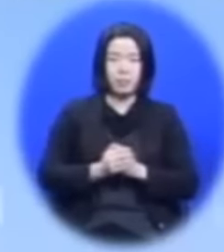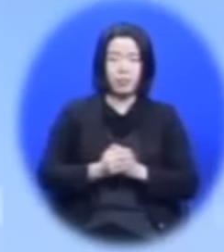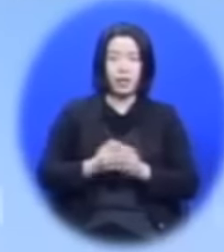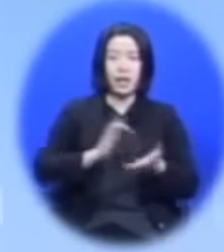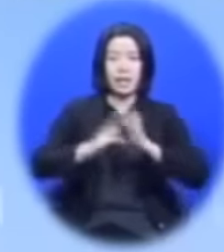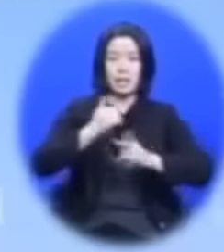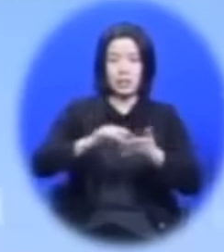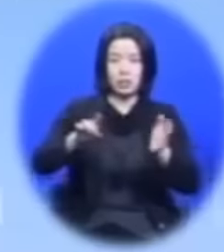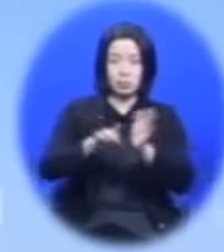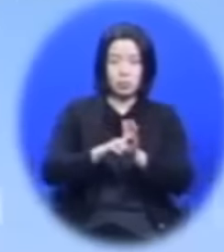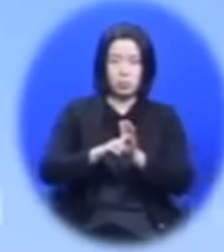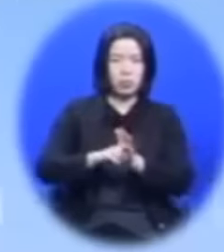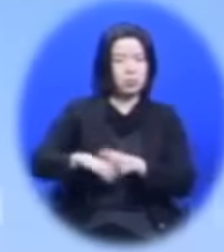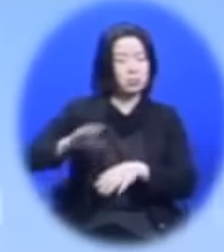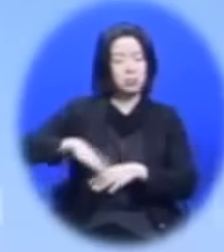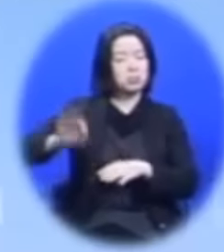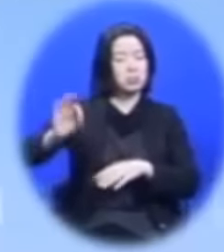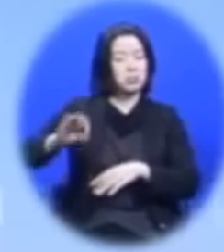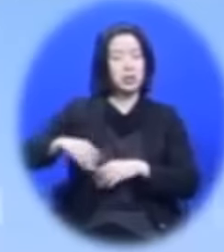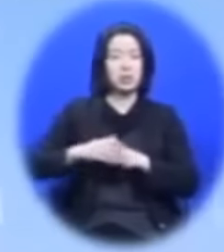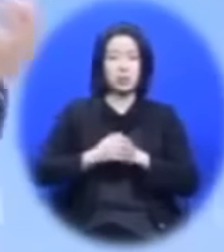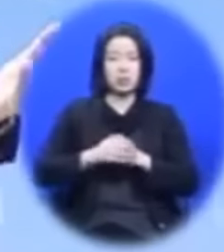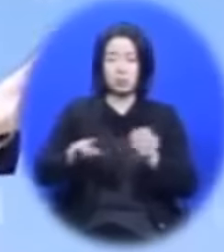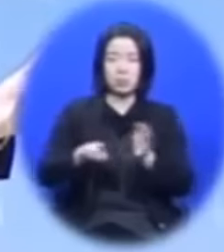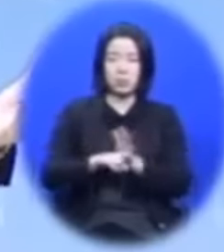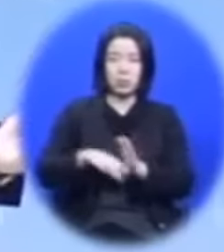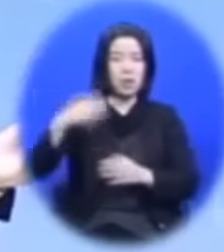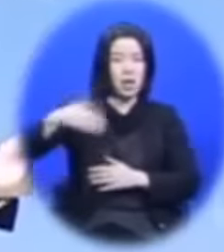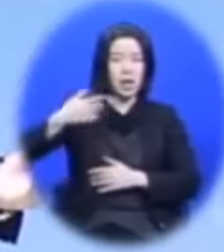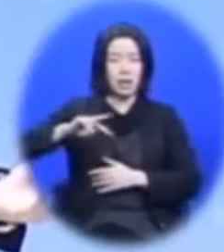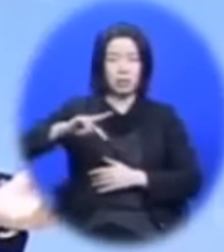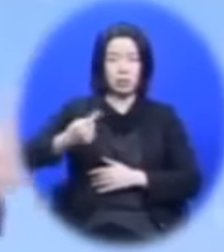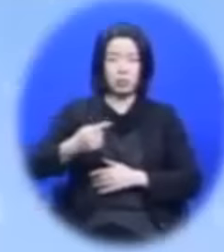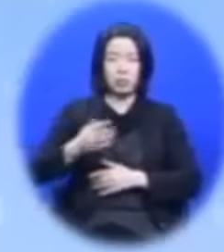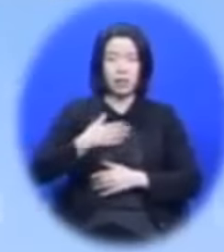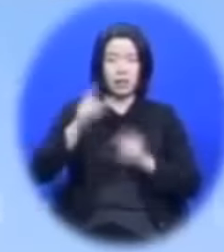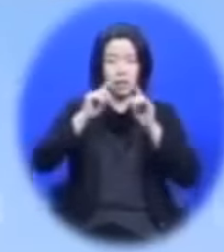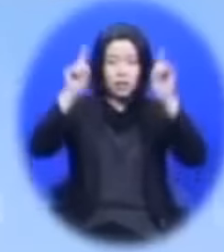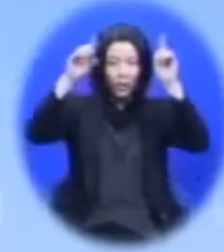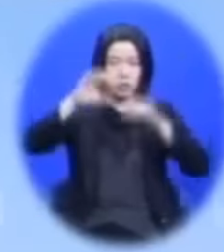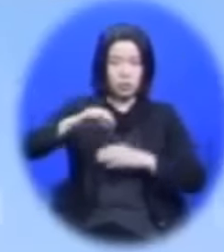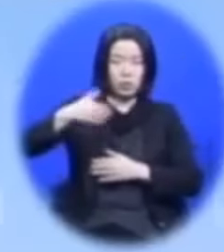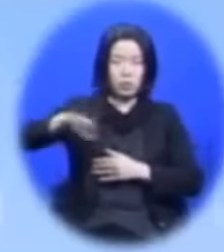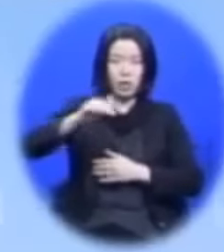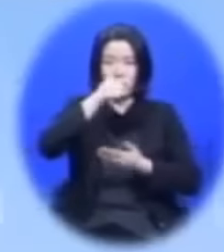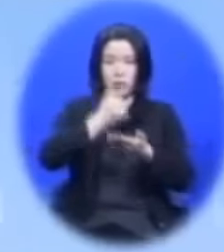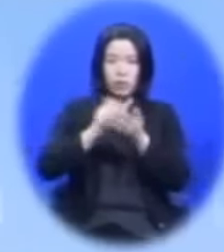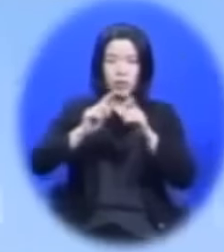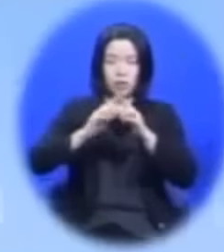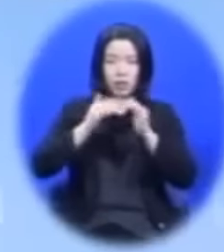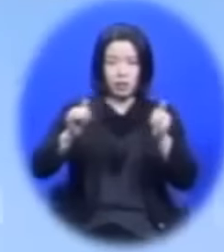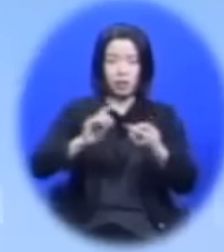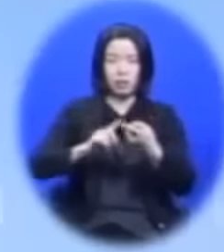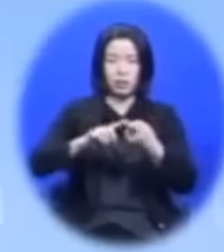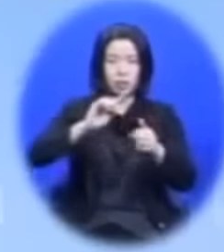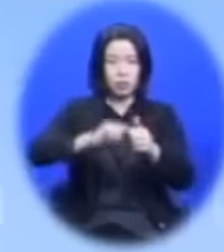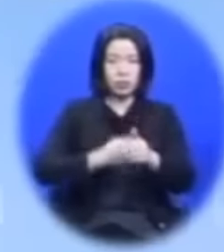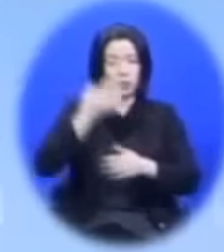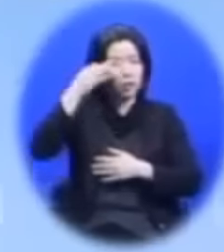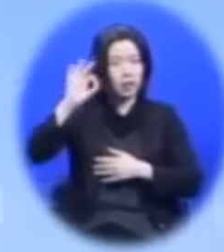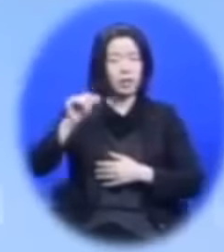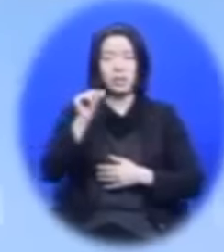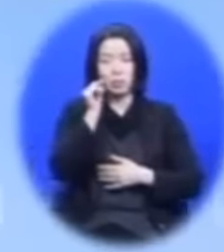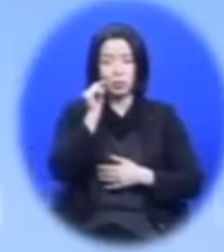예수를 믿어도 건성으로 믿고 아직도 내가 지옥에 갈 그런 죄인이었음을 스스로 깨닫지도 못하고 하나님이 나를